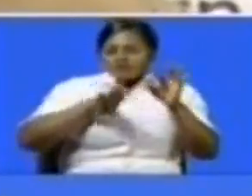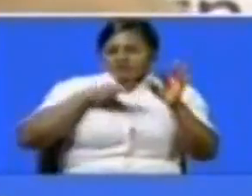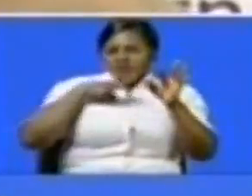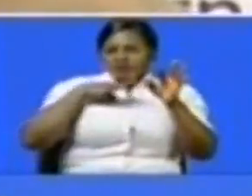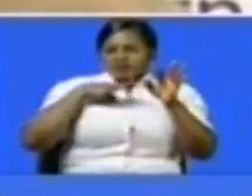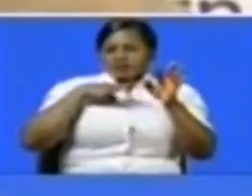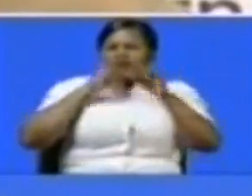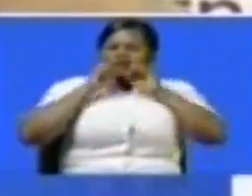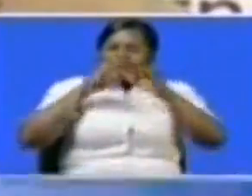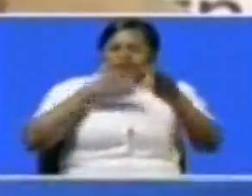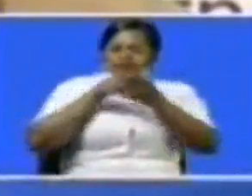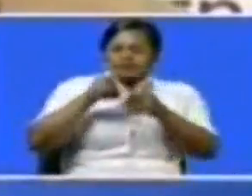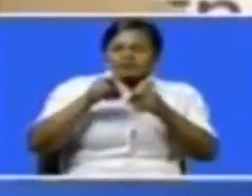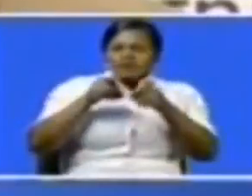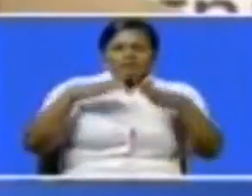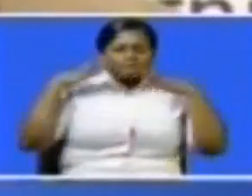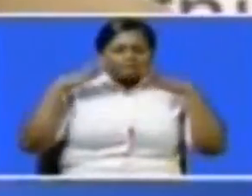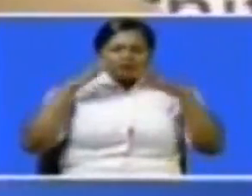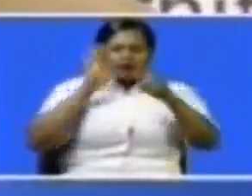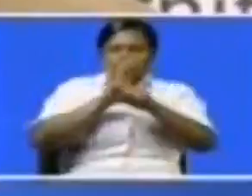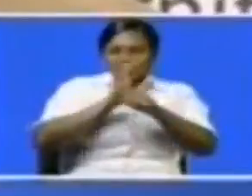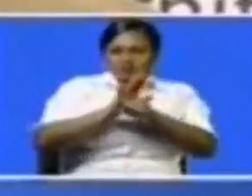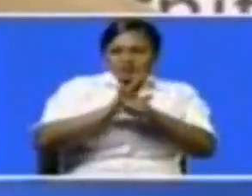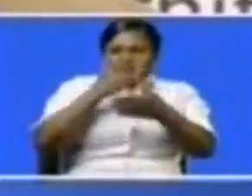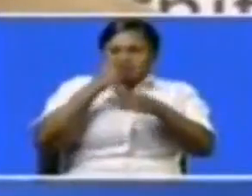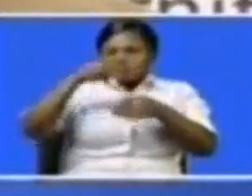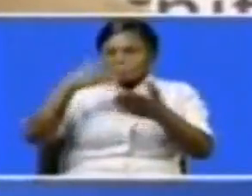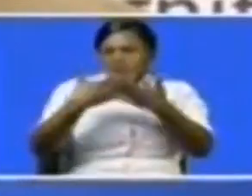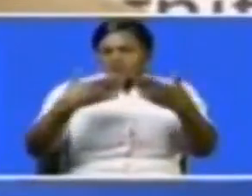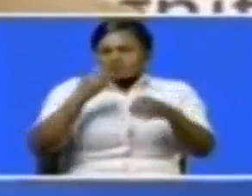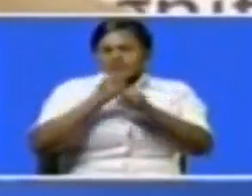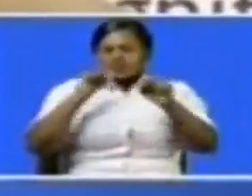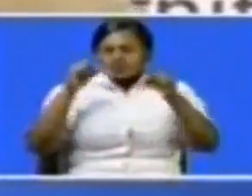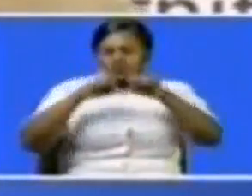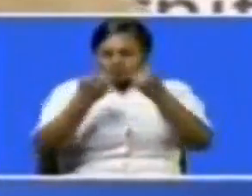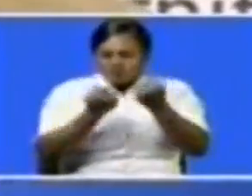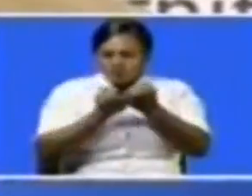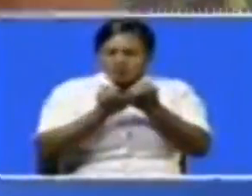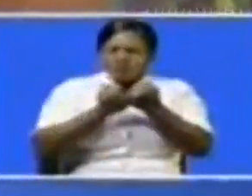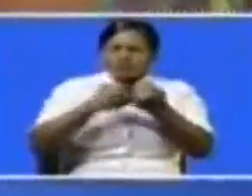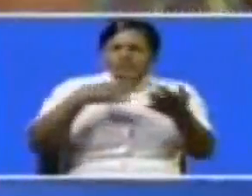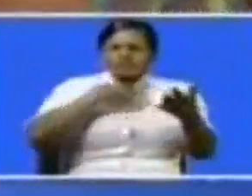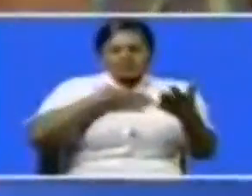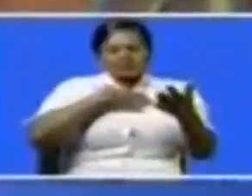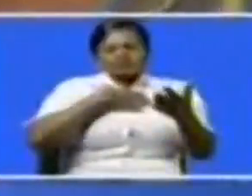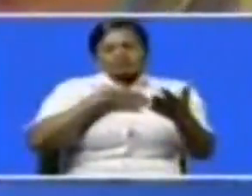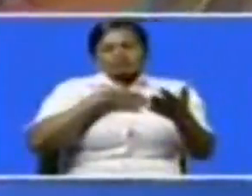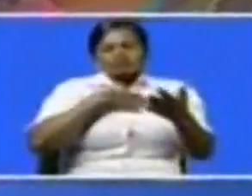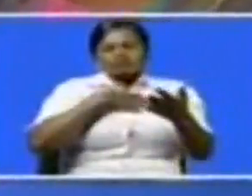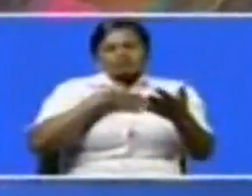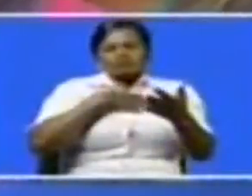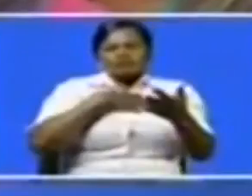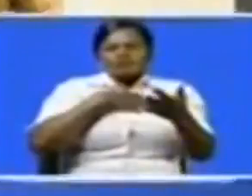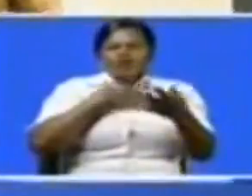feel information against you is overwhelming, the rightful thing in a civilized society is resignation. Kulingana na kundi